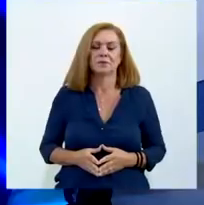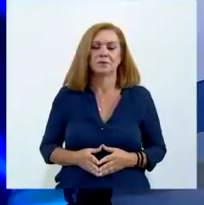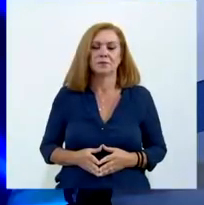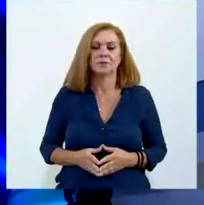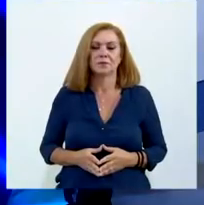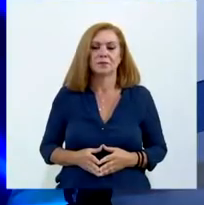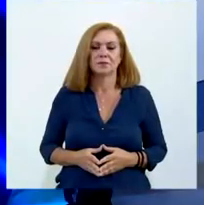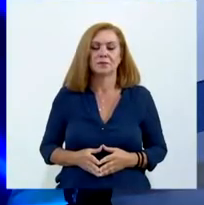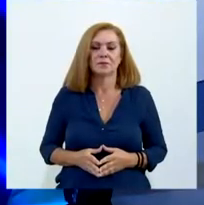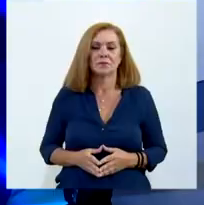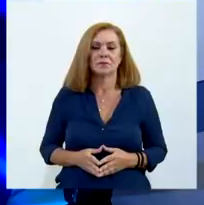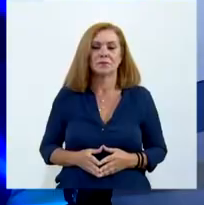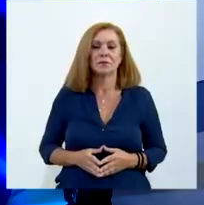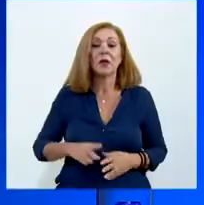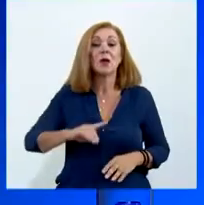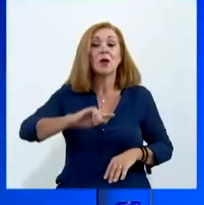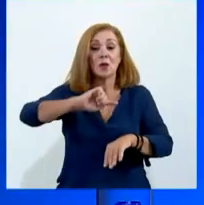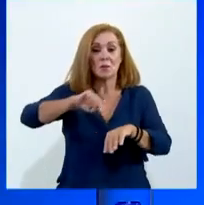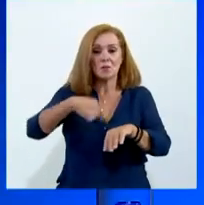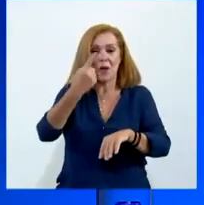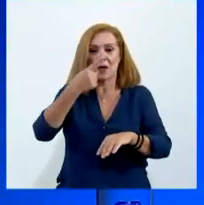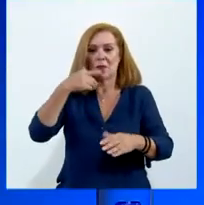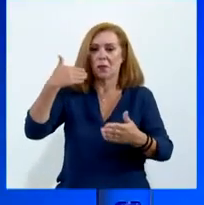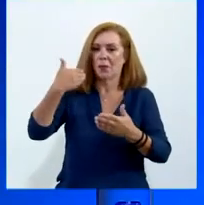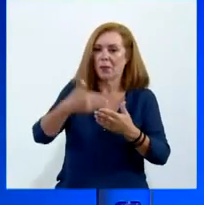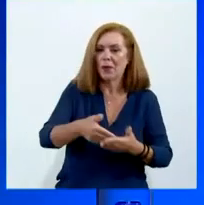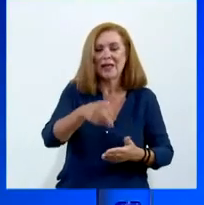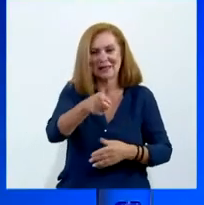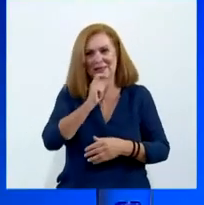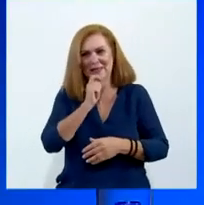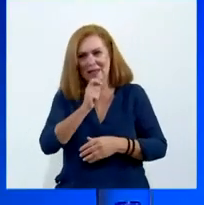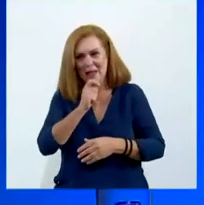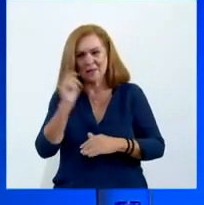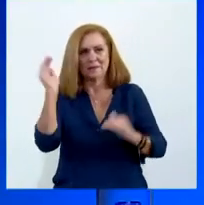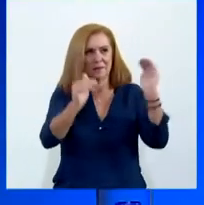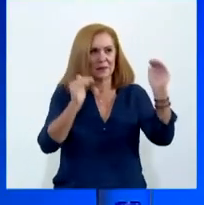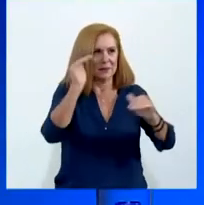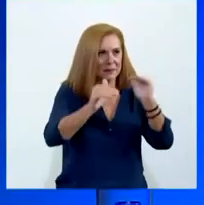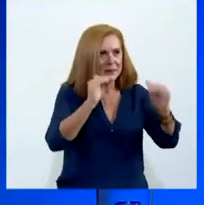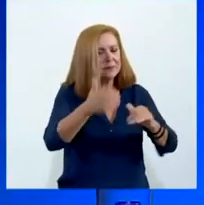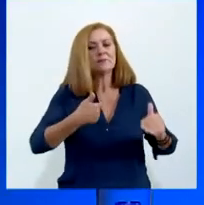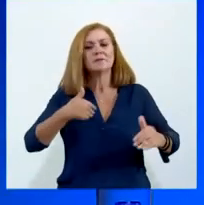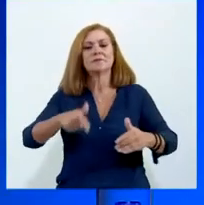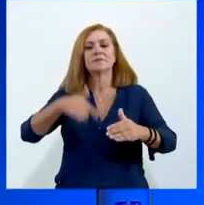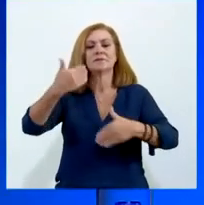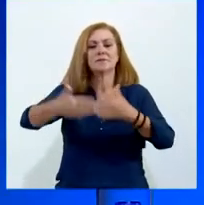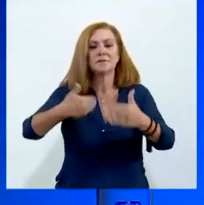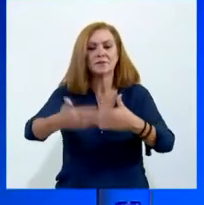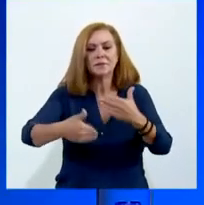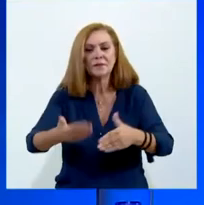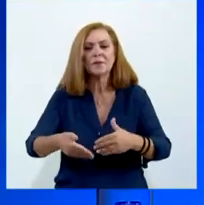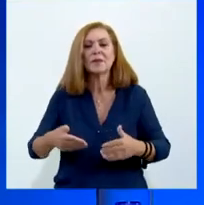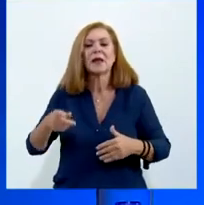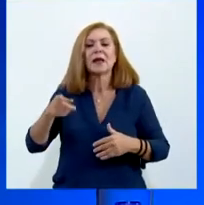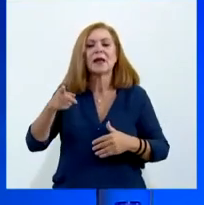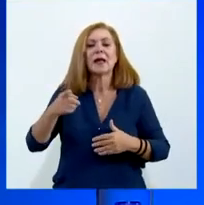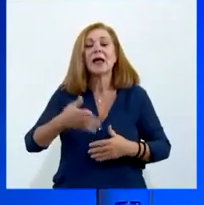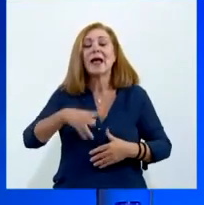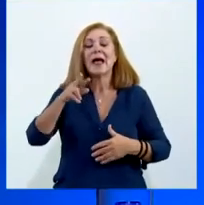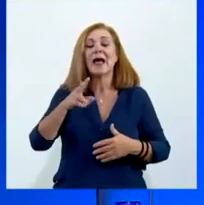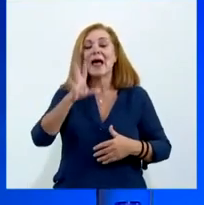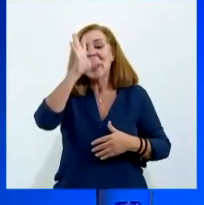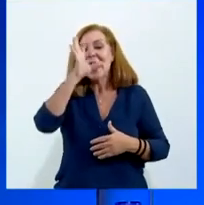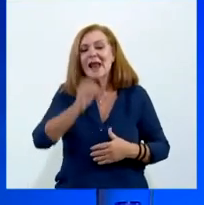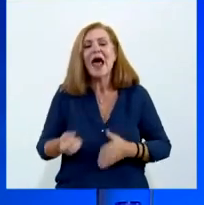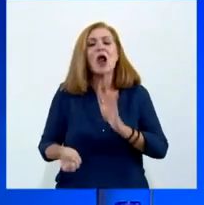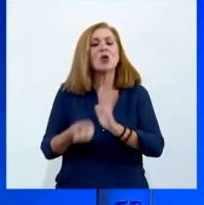Έχοντας συμπληρώσει την πρώτη ώρα της συνέντευξης τύπου του Πρωθυπουργού, προχωράμε στον Παναγή Γαλιατσάτο από τη Real News και